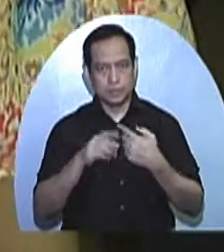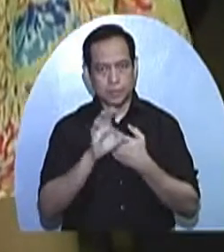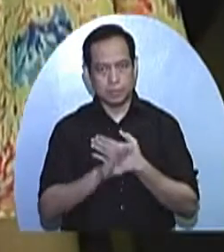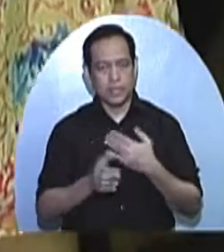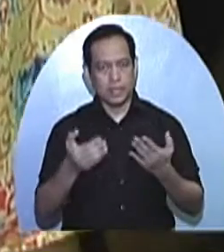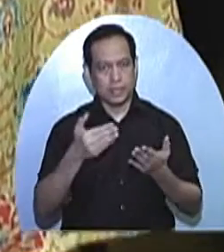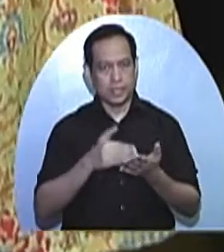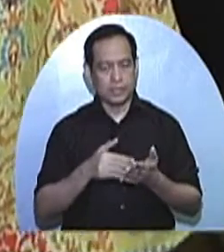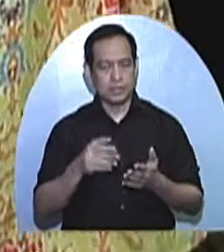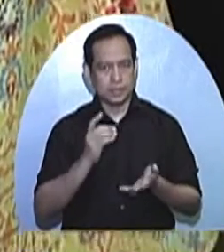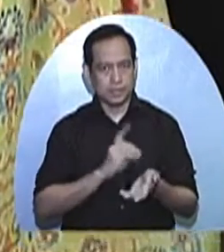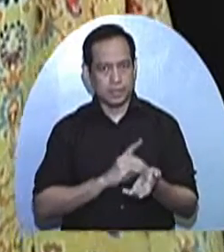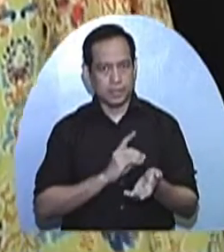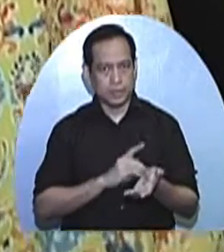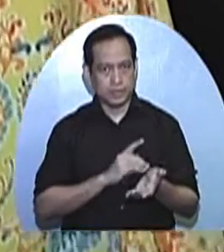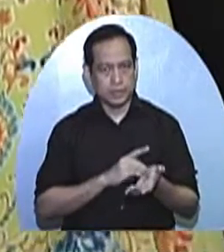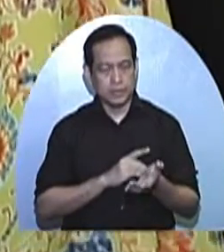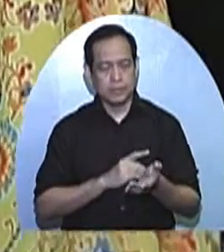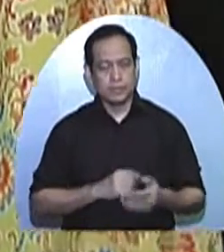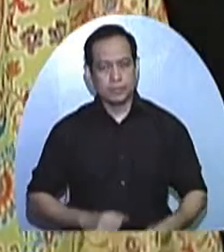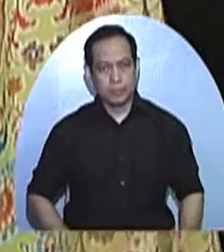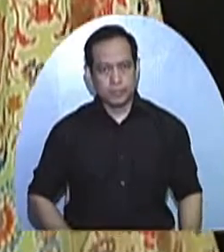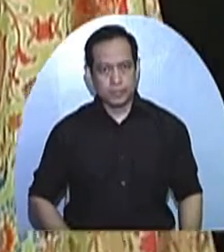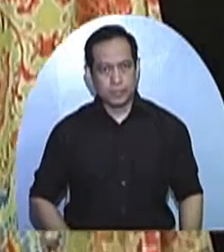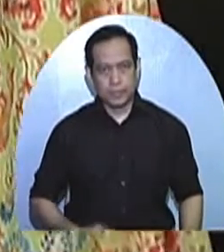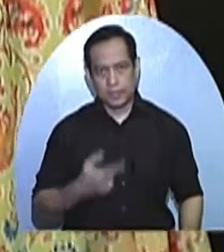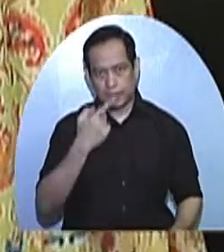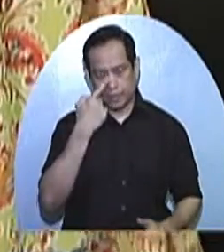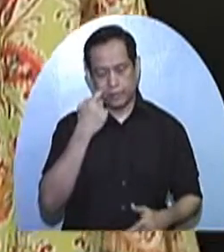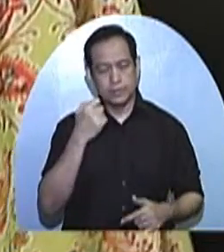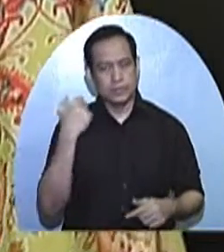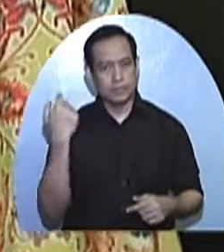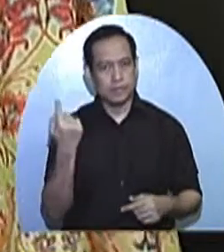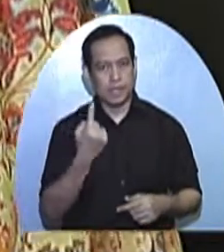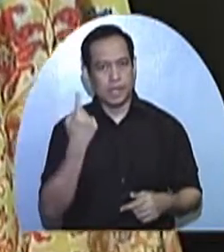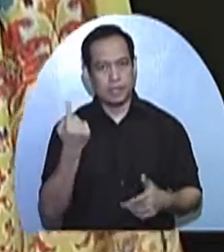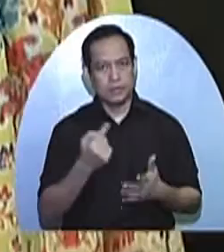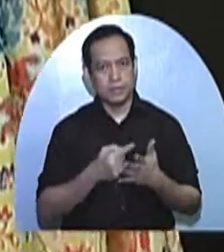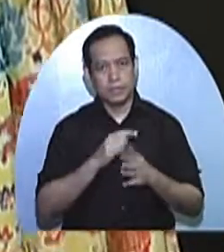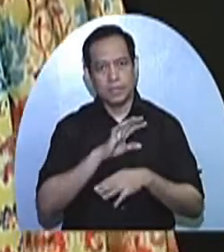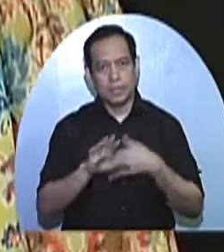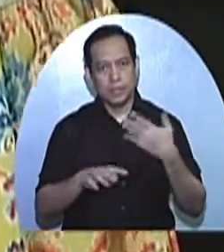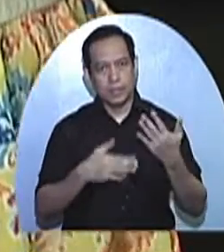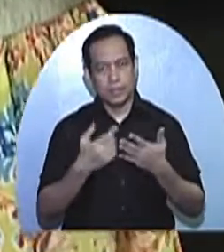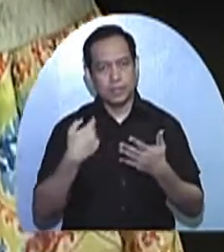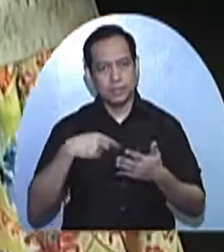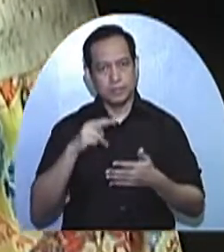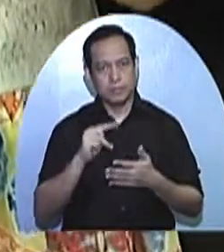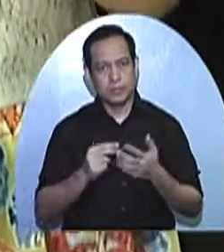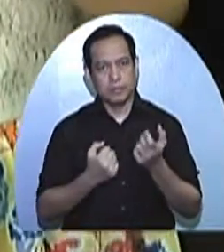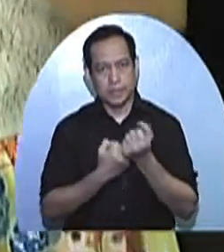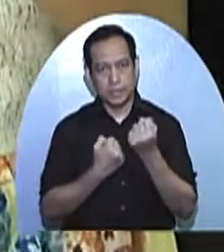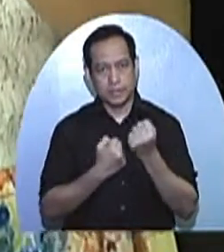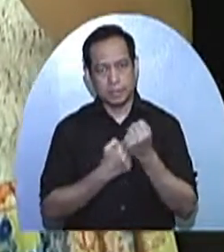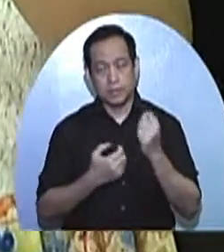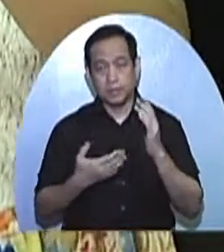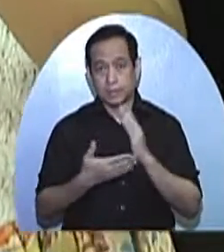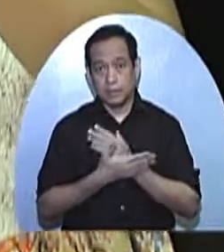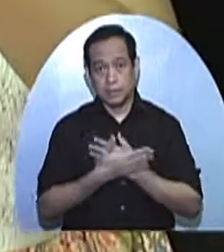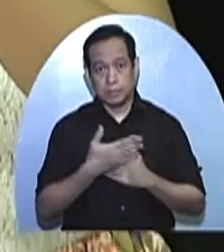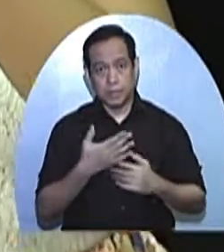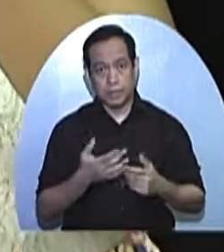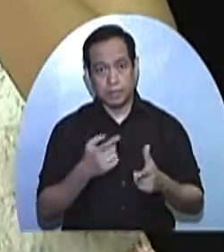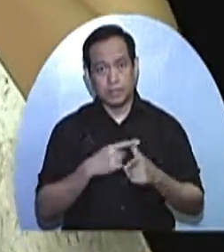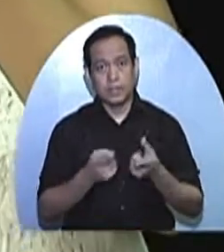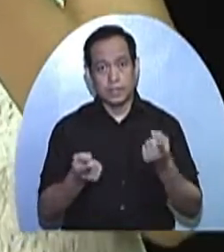babalik-balik sa doktor. Salamat din nga po lahat. Kasi lahat ng time na yung mga kailangan ko na natutugunan ninyo eh,